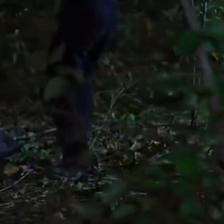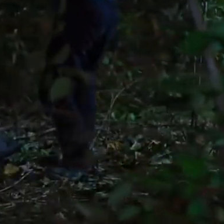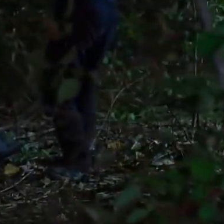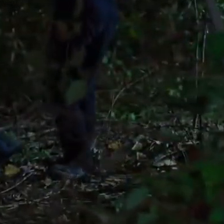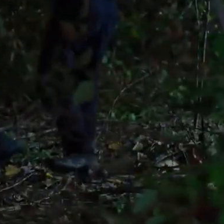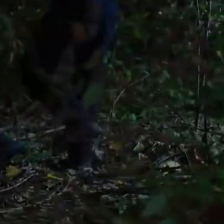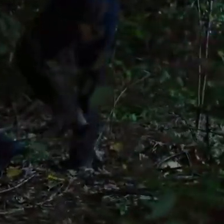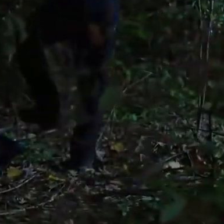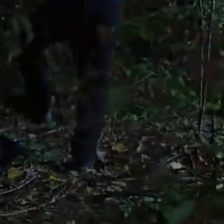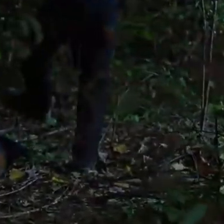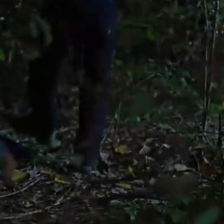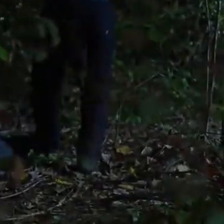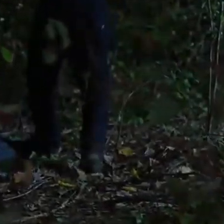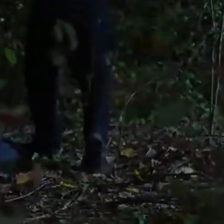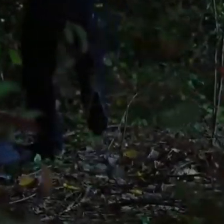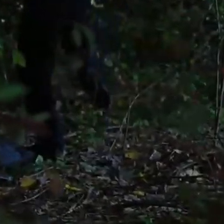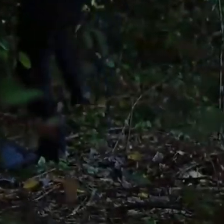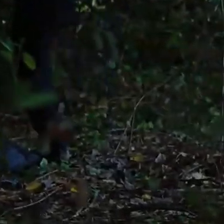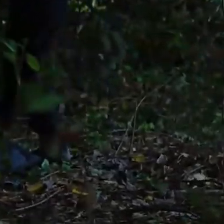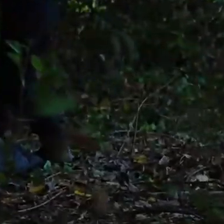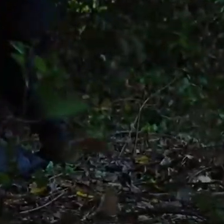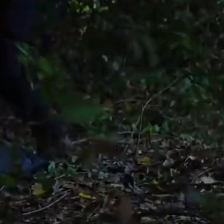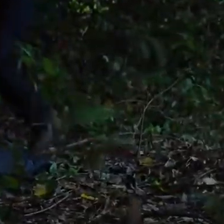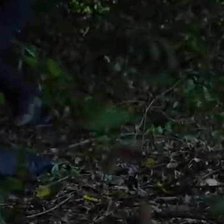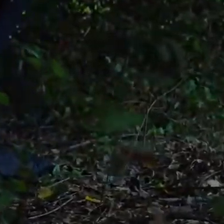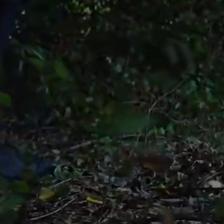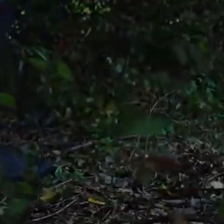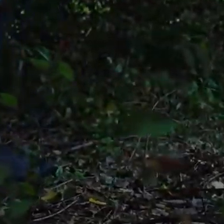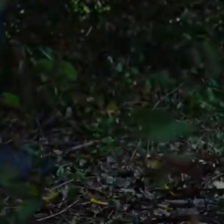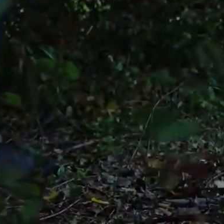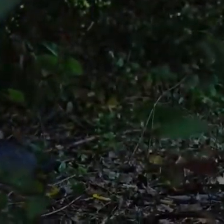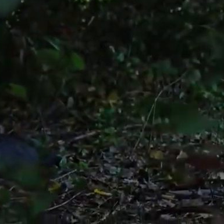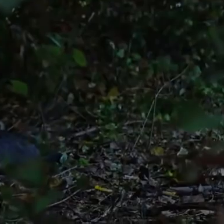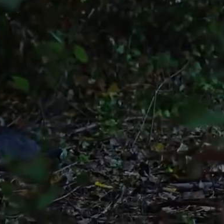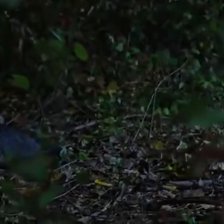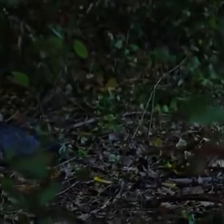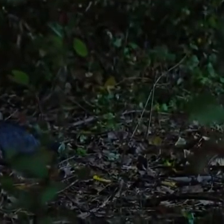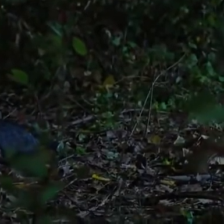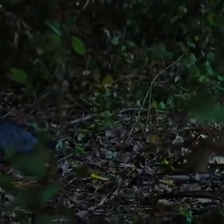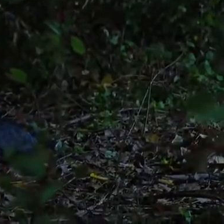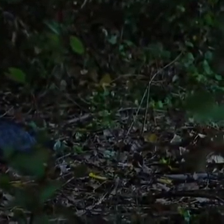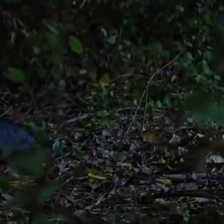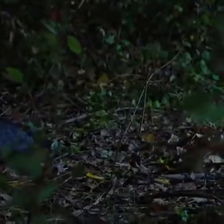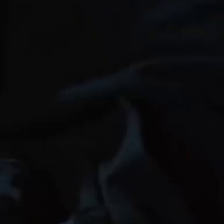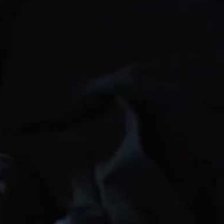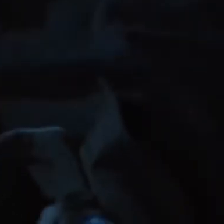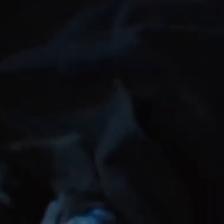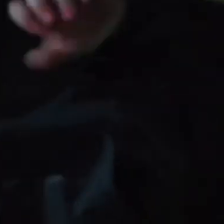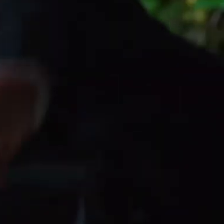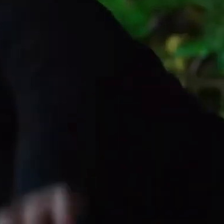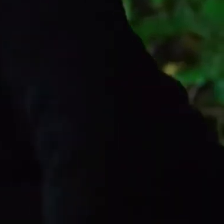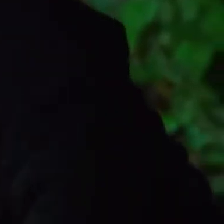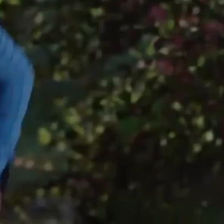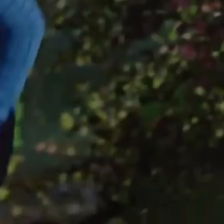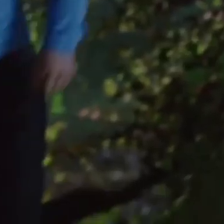İsmail kollarını göğsünde bağlamış, uyuklayan Aysu'nun yanında etrafı gözlüyor.